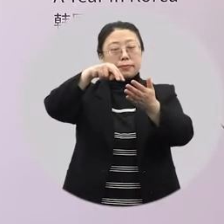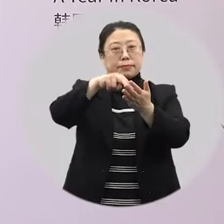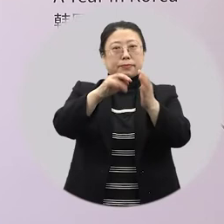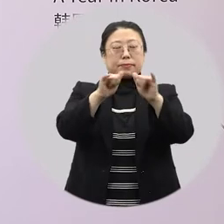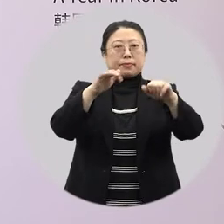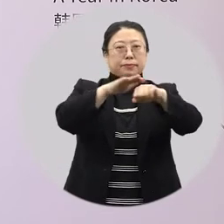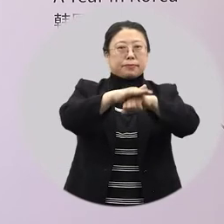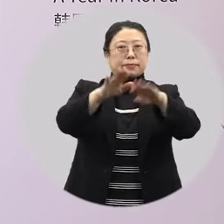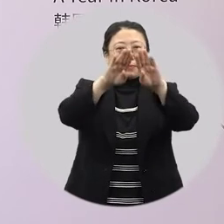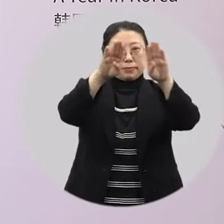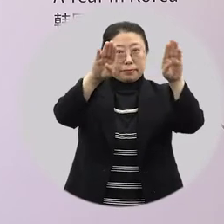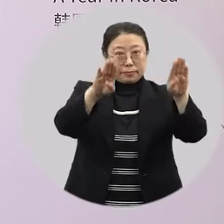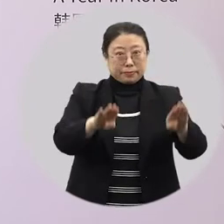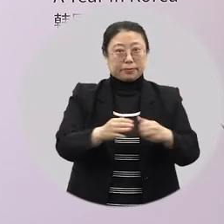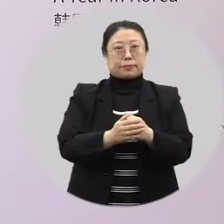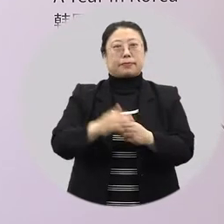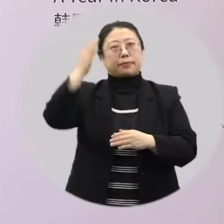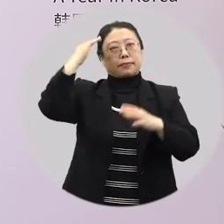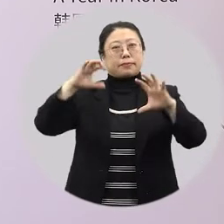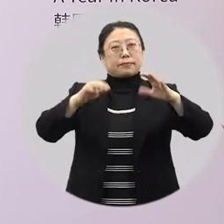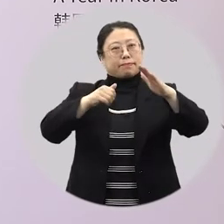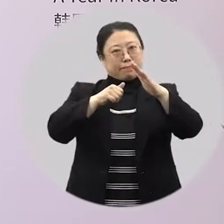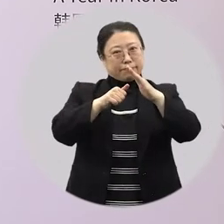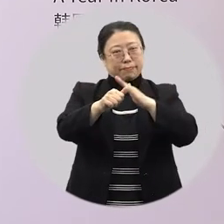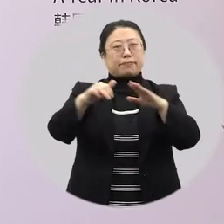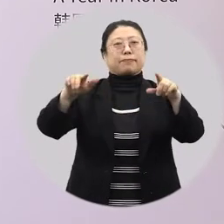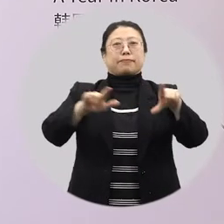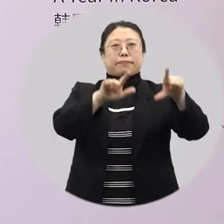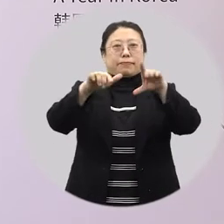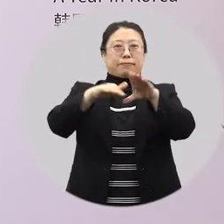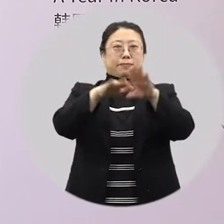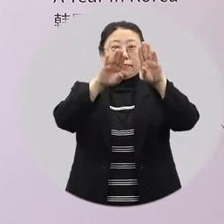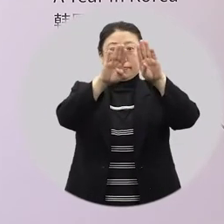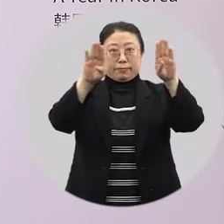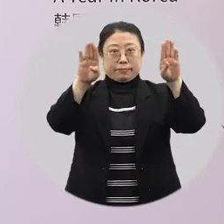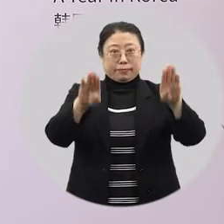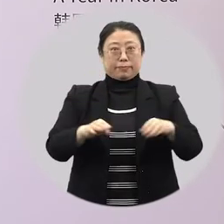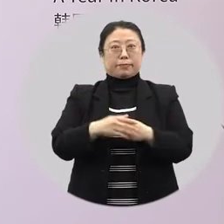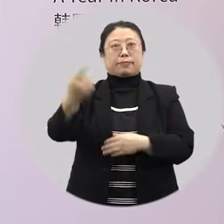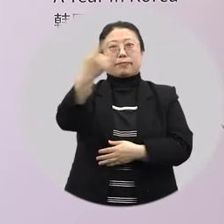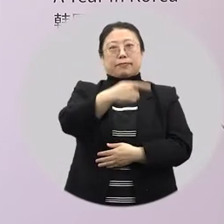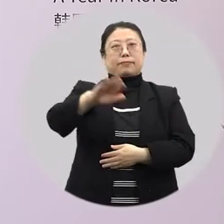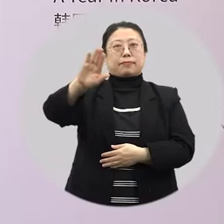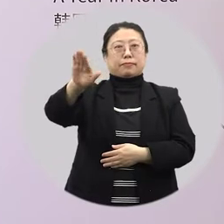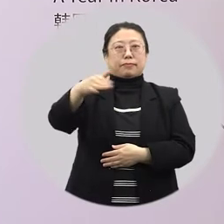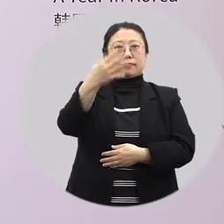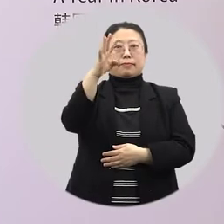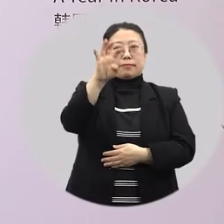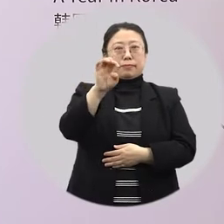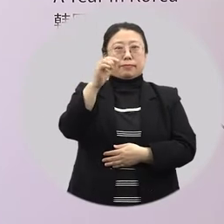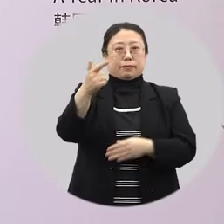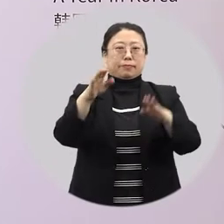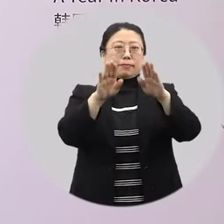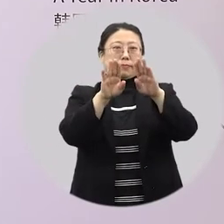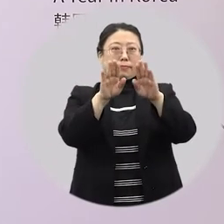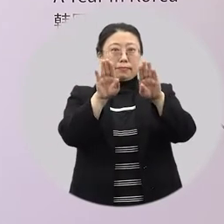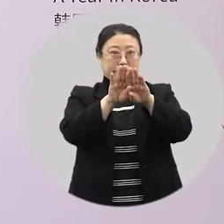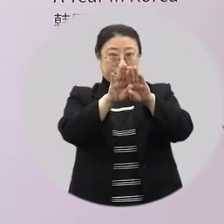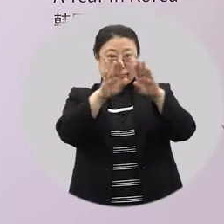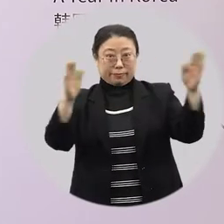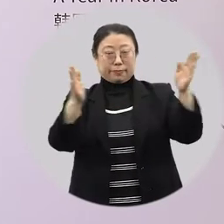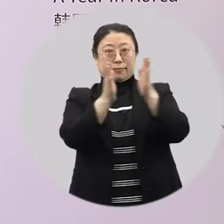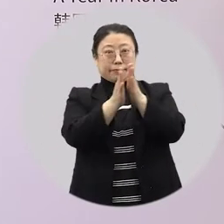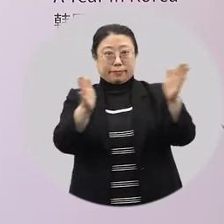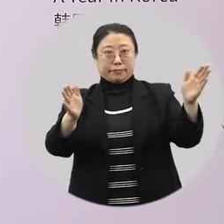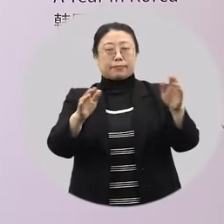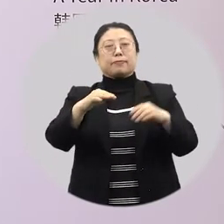국립민속박물관은 우리나라의 대표적인 생활문화 박물관으로 1946년에 문을 연 이래로 우리